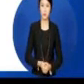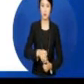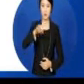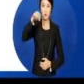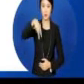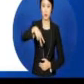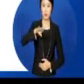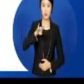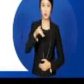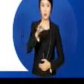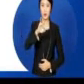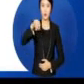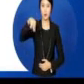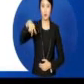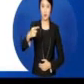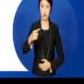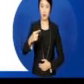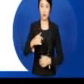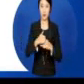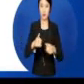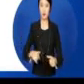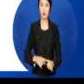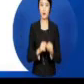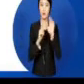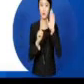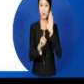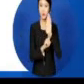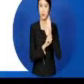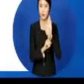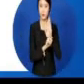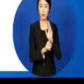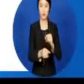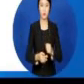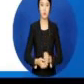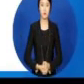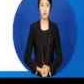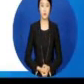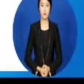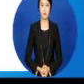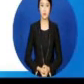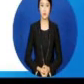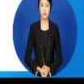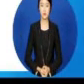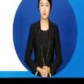주식회사 유베이스에서 통신 서비스 및 이동통신기 판매원을 모집합니다.